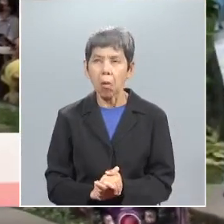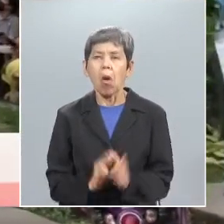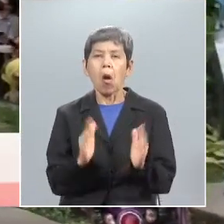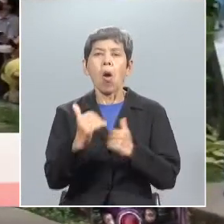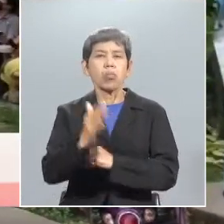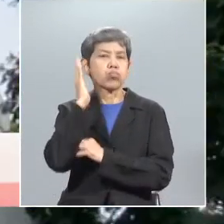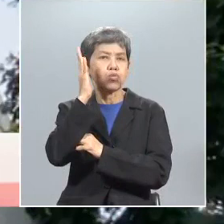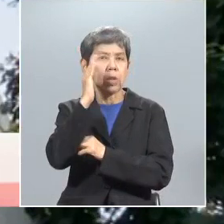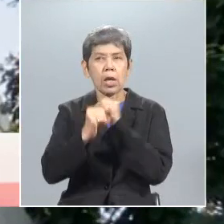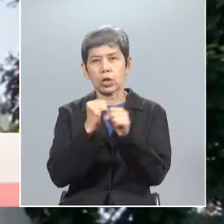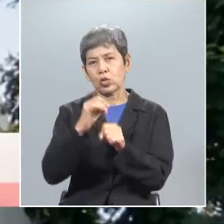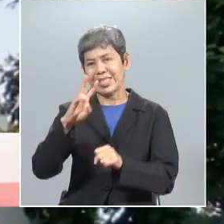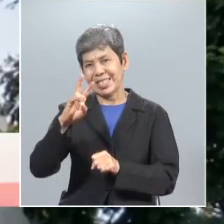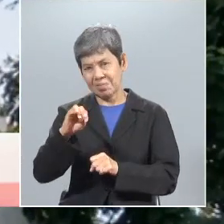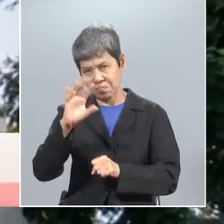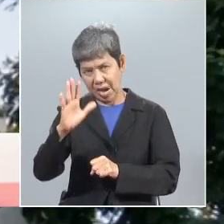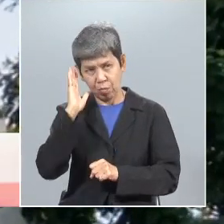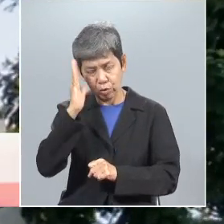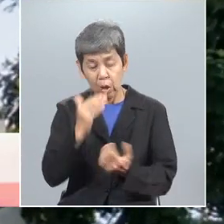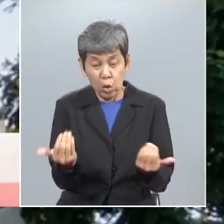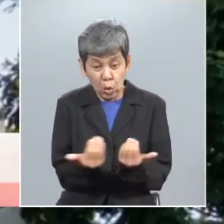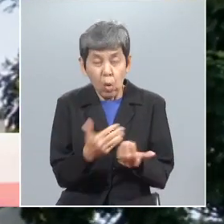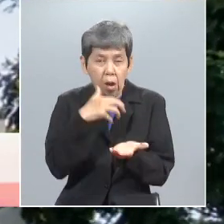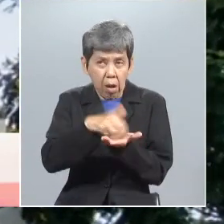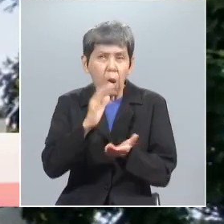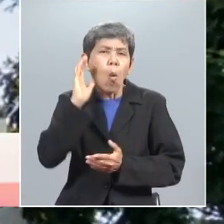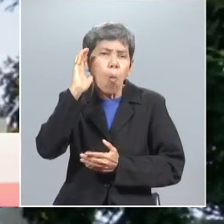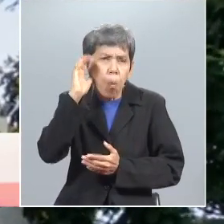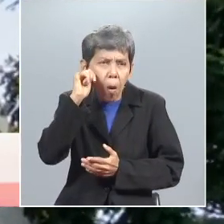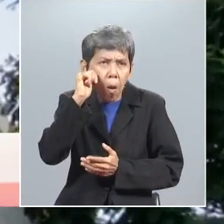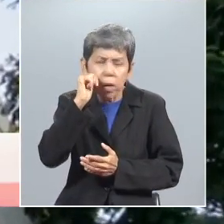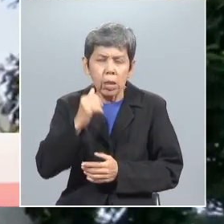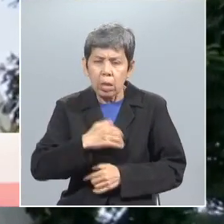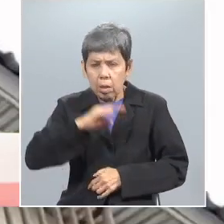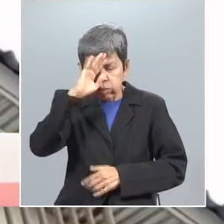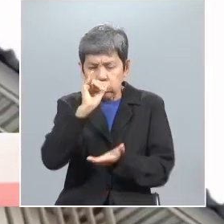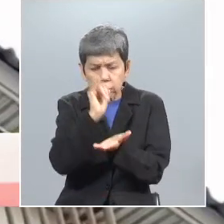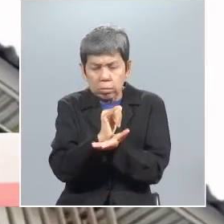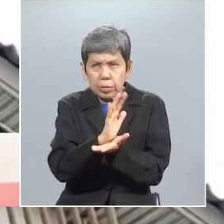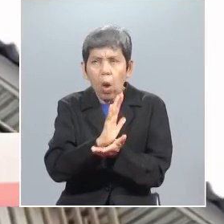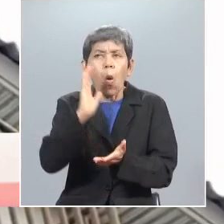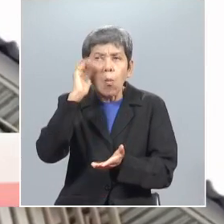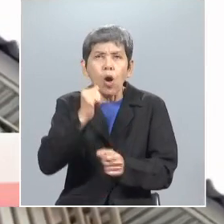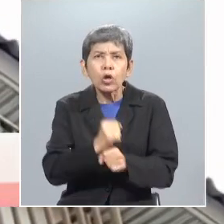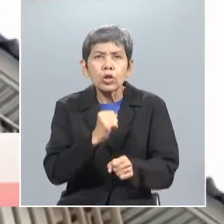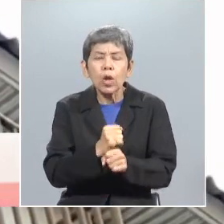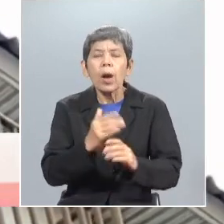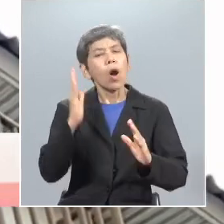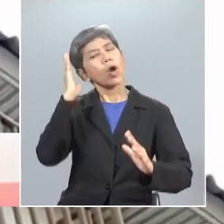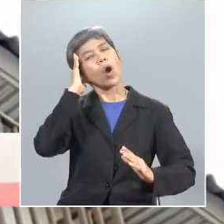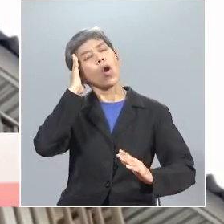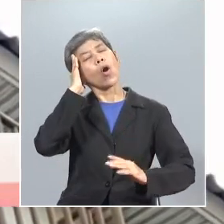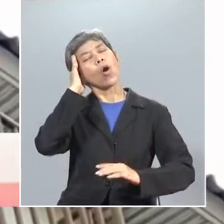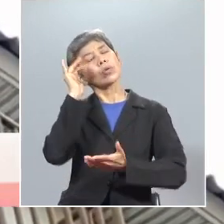องของชายวัย75ปีทางลูกสาวบอกนะคะว่าคุณพ่อเนี่ยไม่ได้เป็นผู้ป่วยติดเตียงแต่คุณพ่อชอบออกมานอนที่ระเ